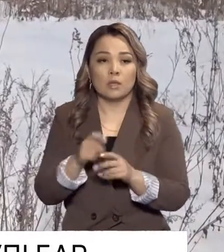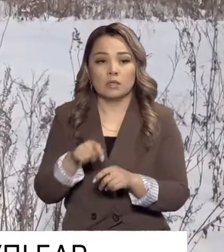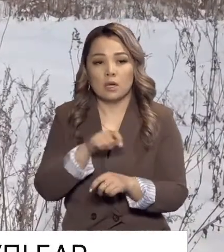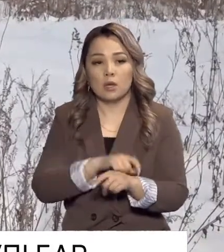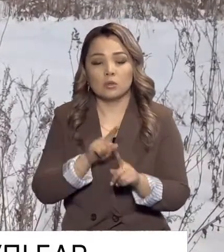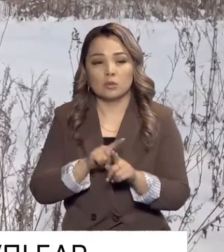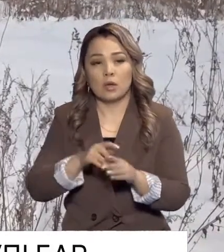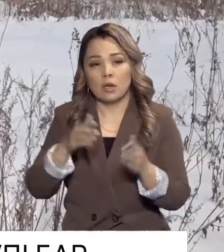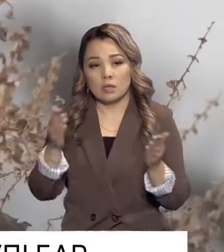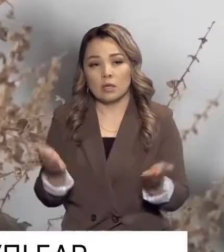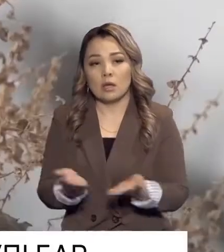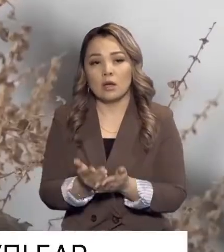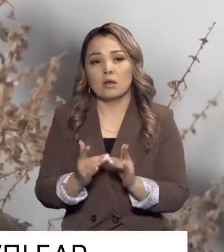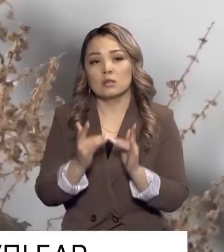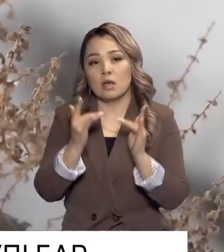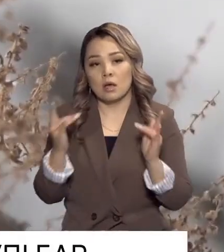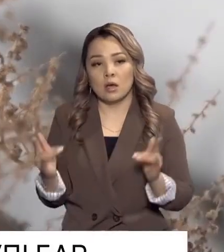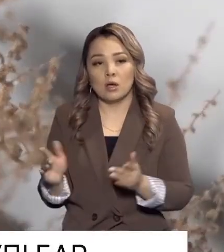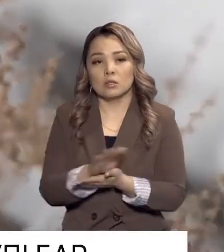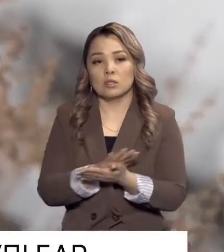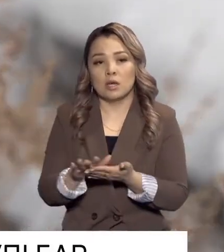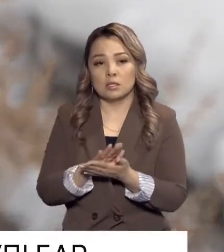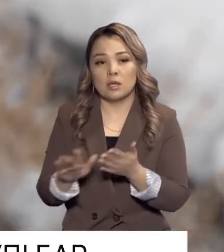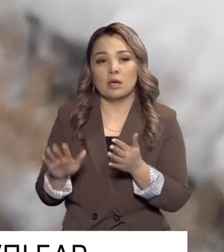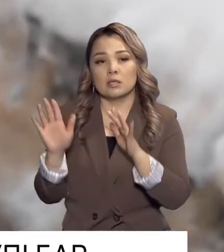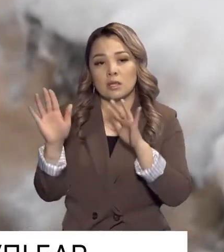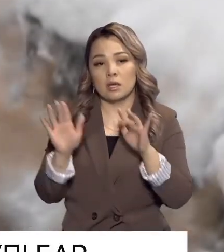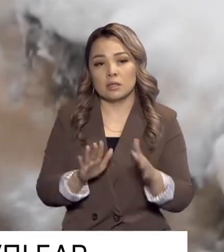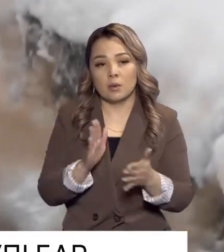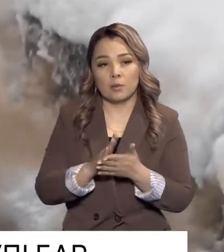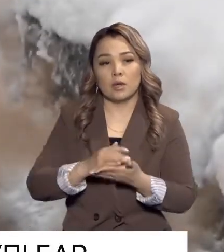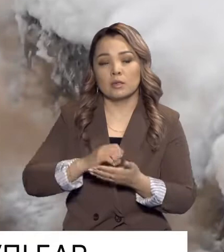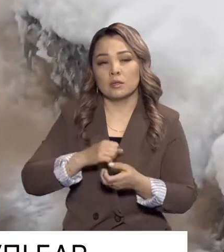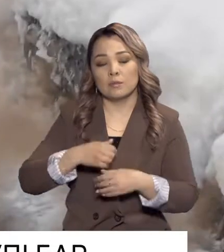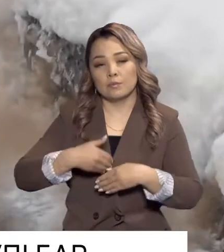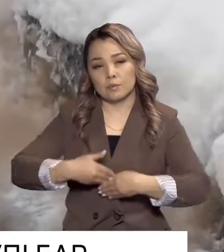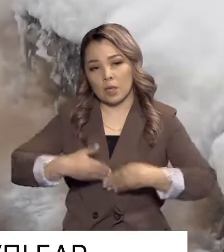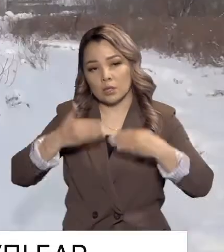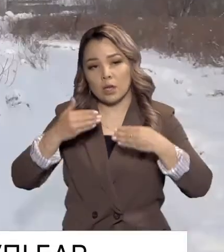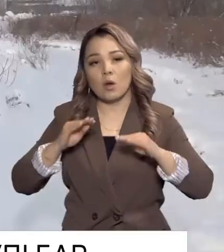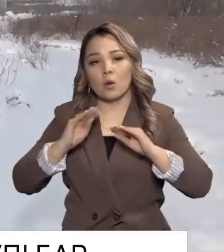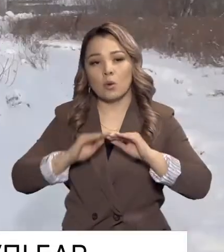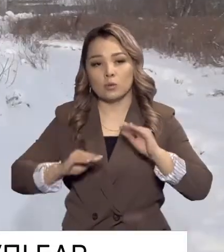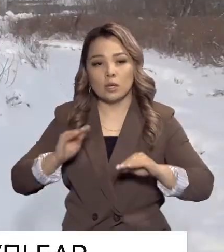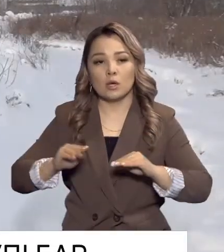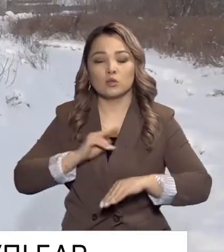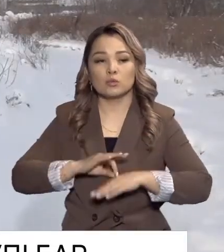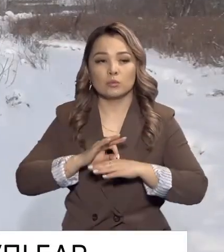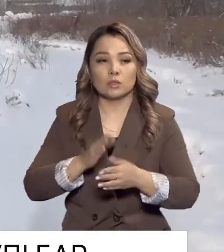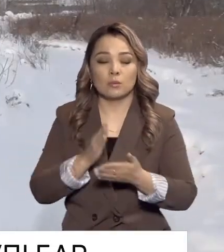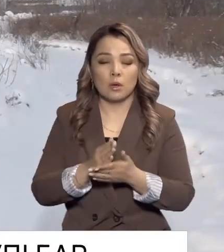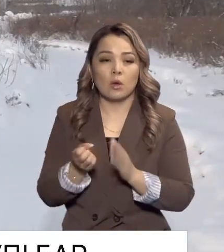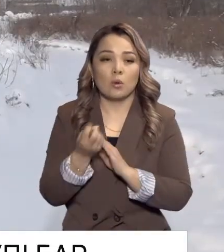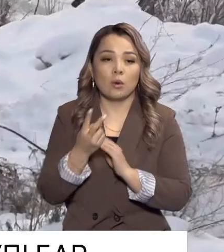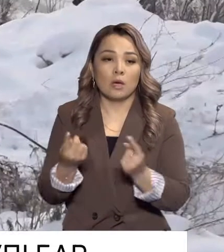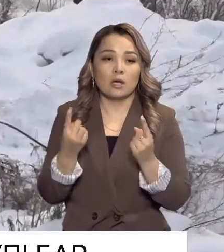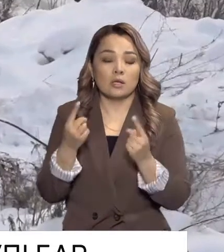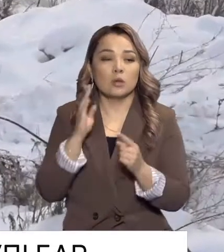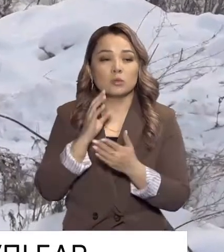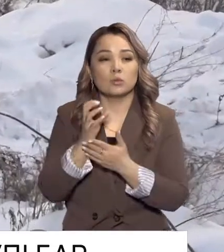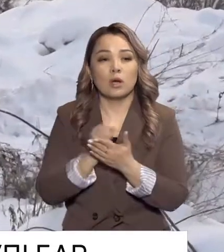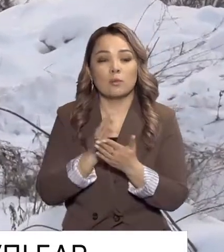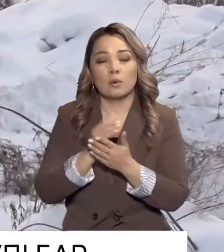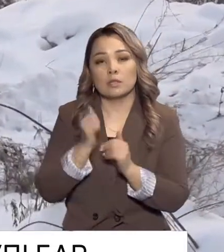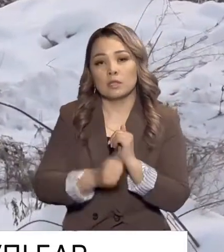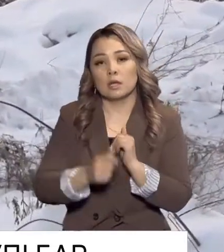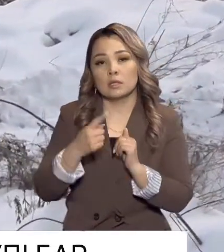арық пен 213 көпір қардан тазаланды. Өзендердің жағасы бекітіліп, қосымша бөгеттер салынып жатыр. Өңірдегі 12 ірі су қоймасына апта